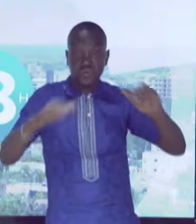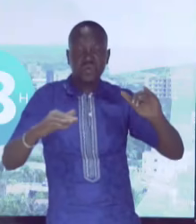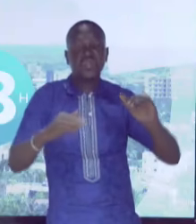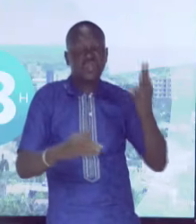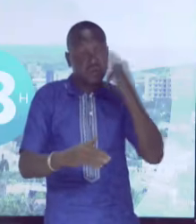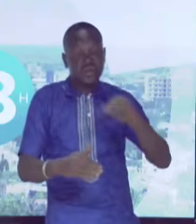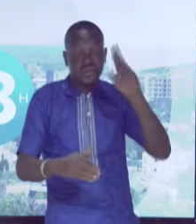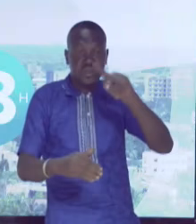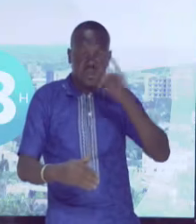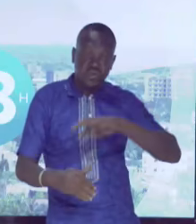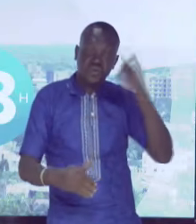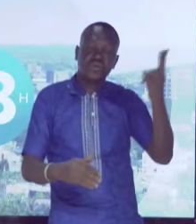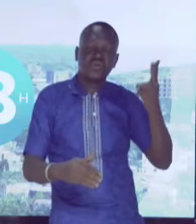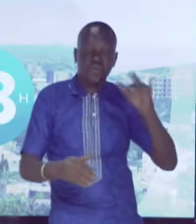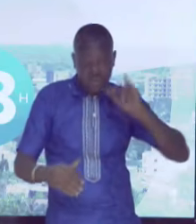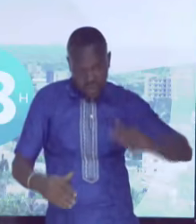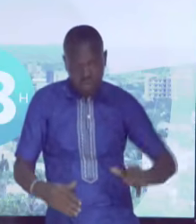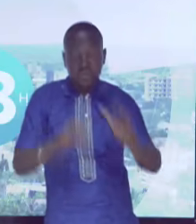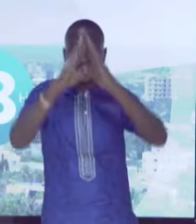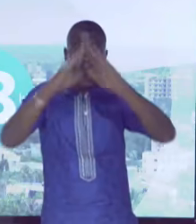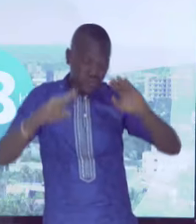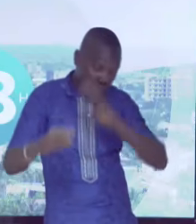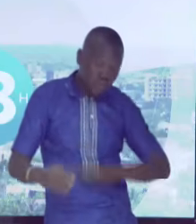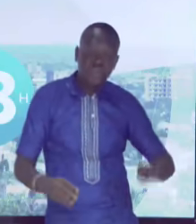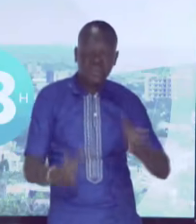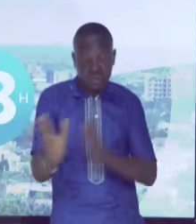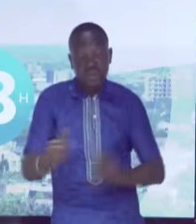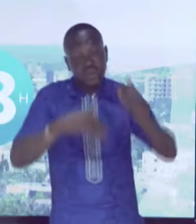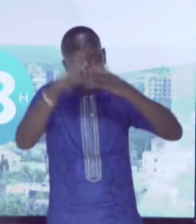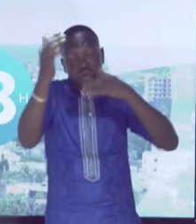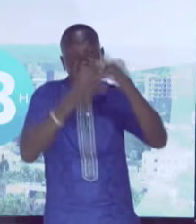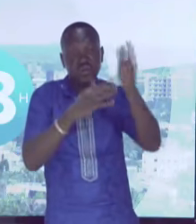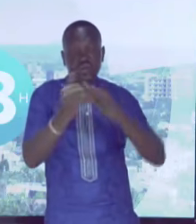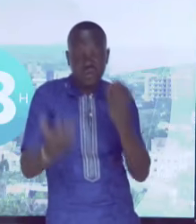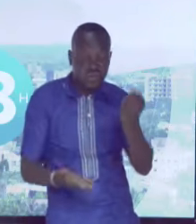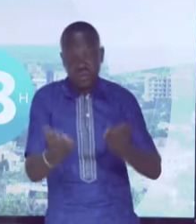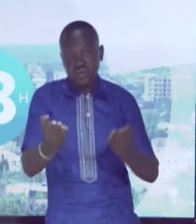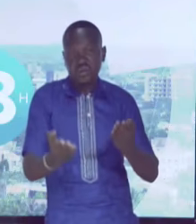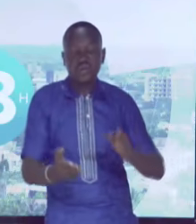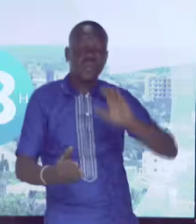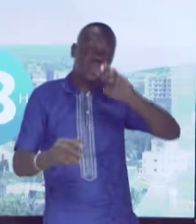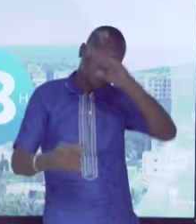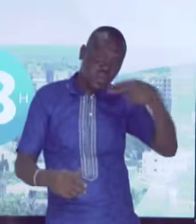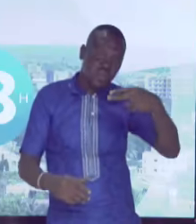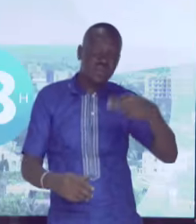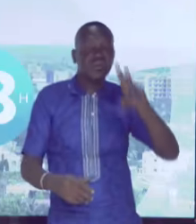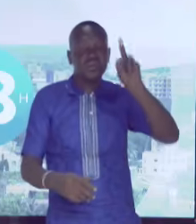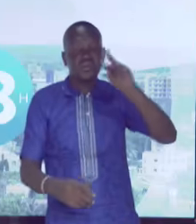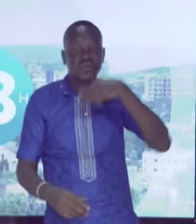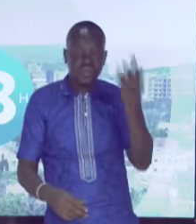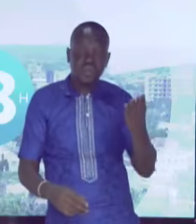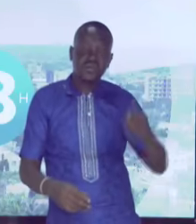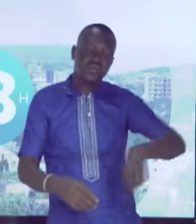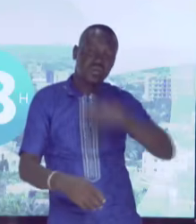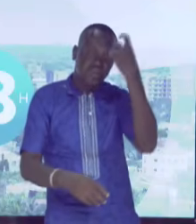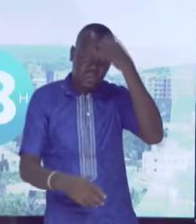2, l'aéroport de Bobo-Dioulasso a été réhabilité avec désormais un service H24. Aussi, le gouvernement de transition